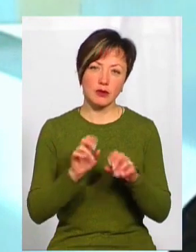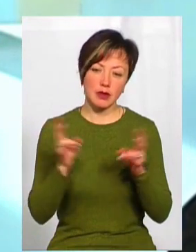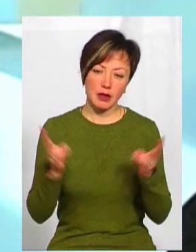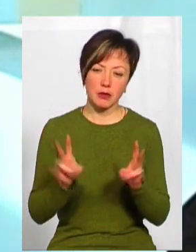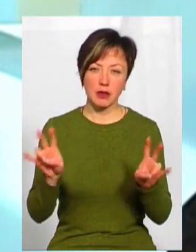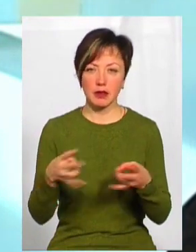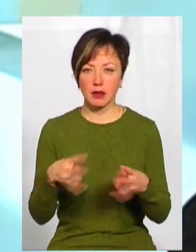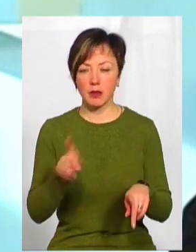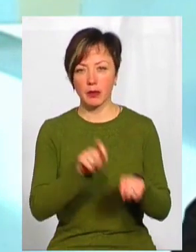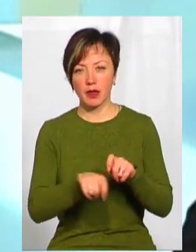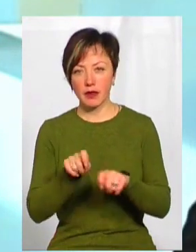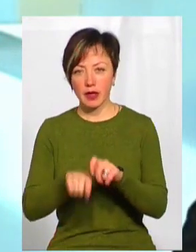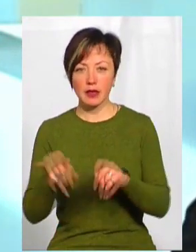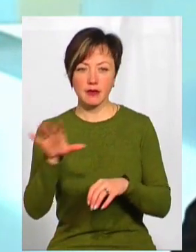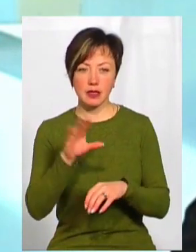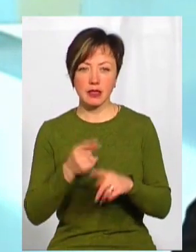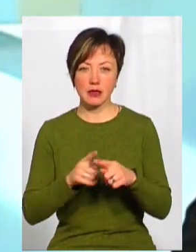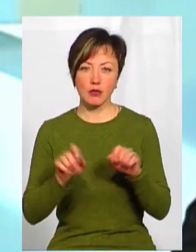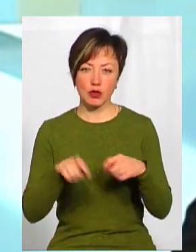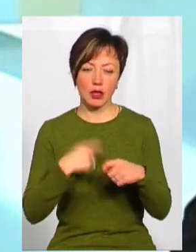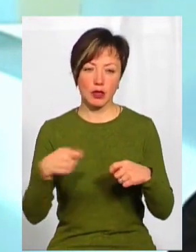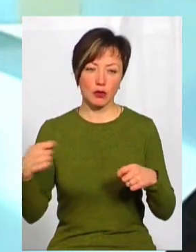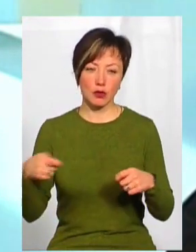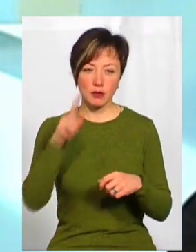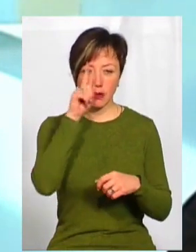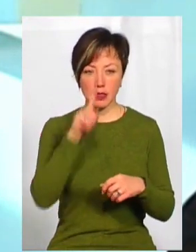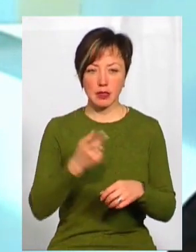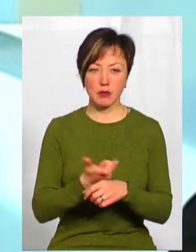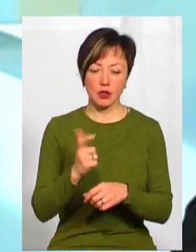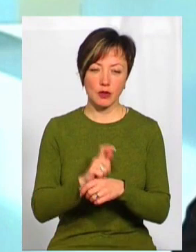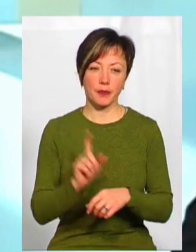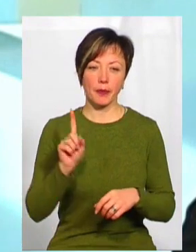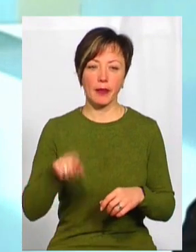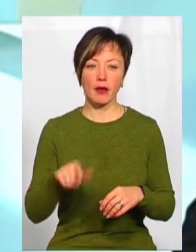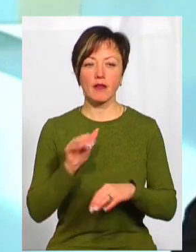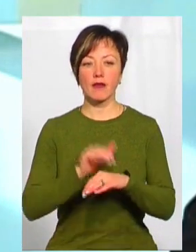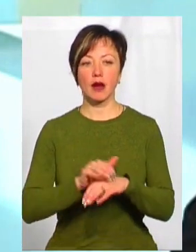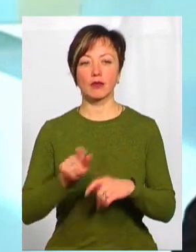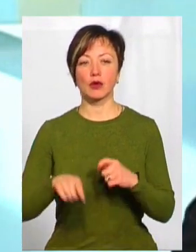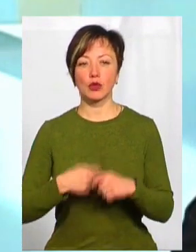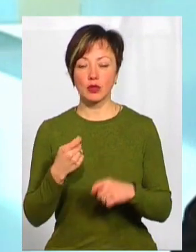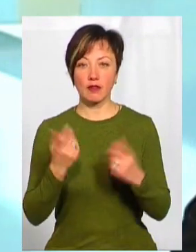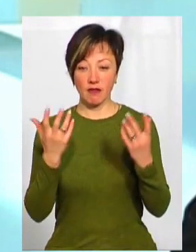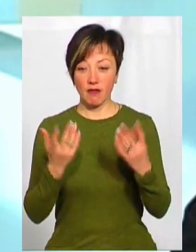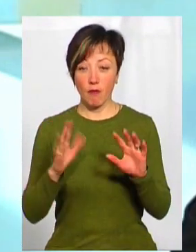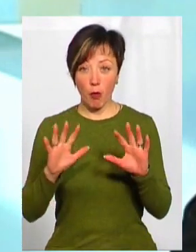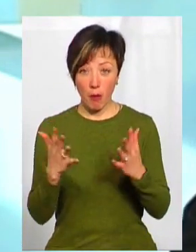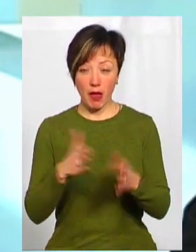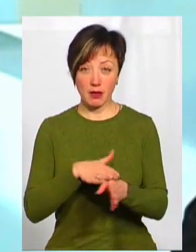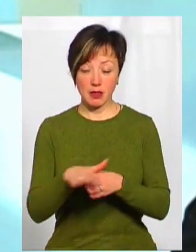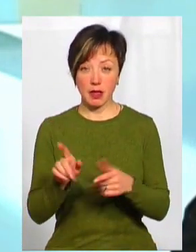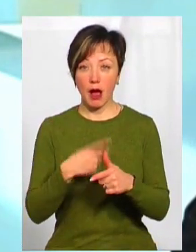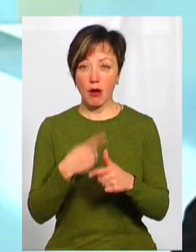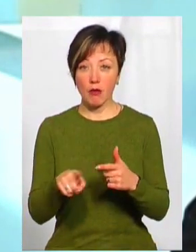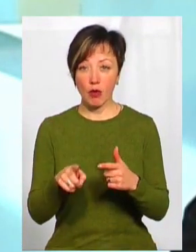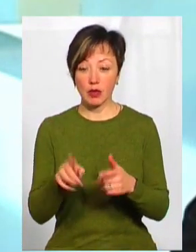чи недоцільно перевіряти. І все це може тягнутися місяць, а то й більше. Тобто сам факт порушення в момент його здійснення, або